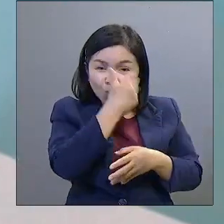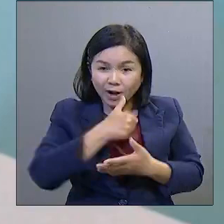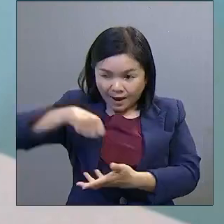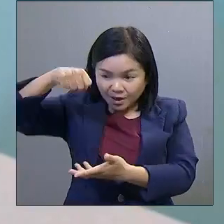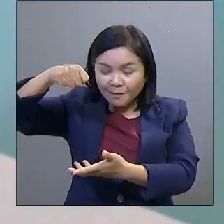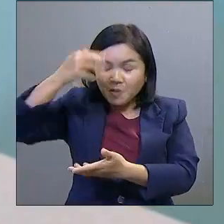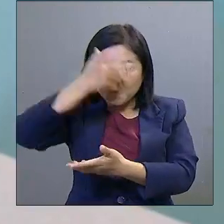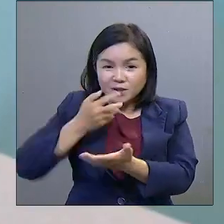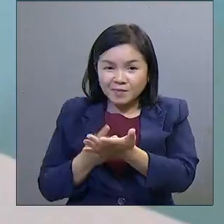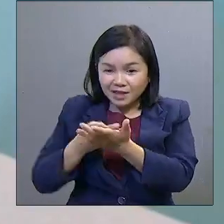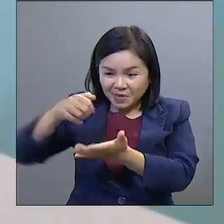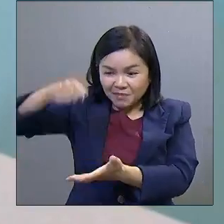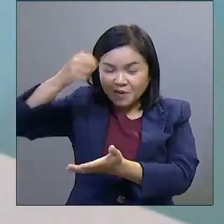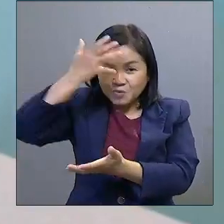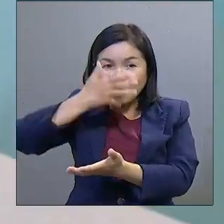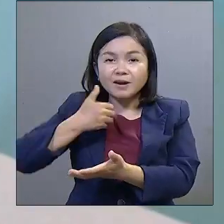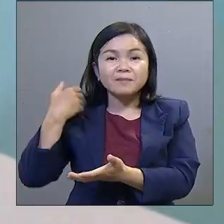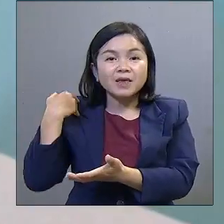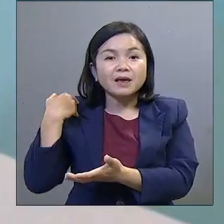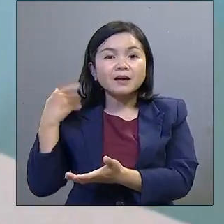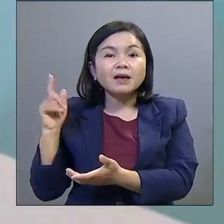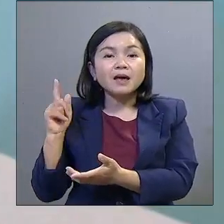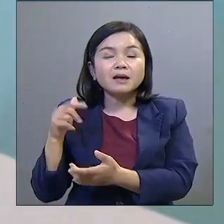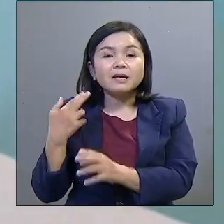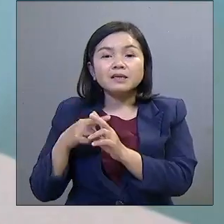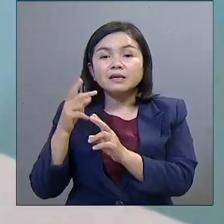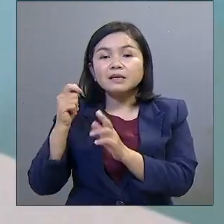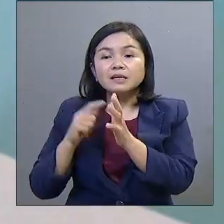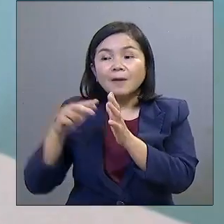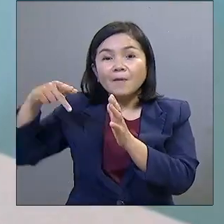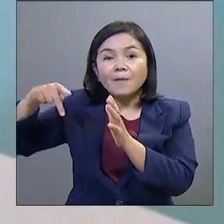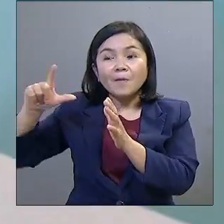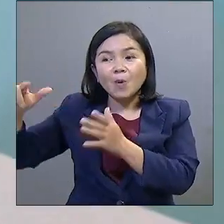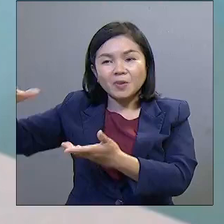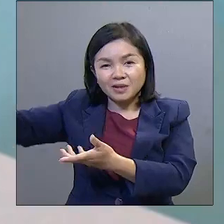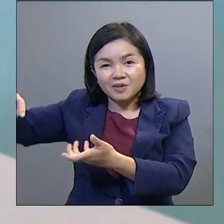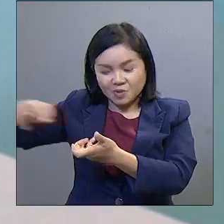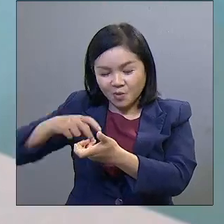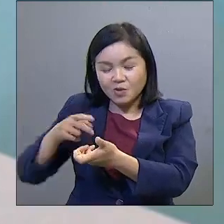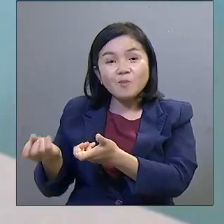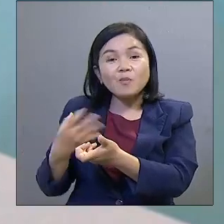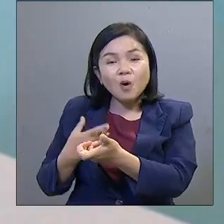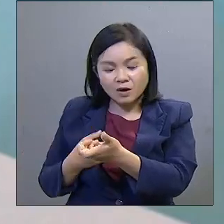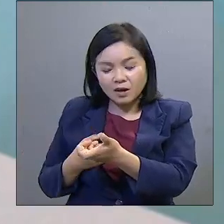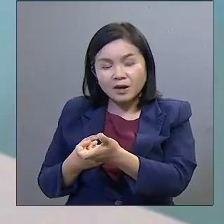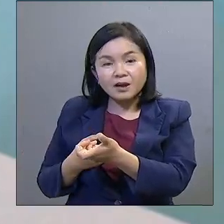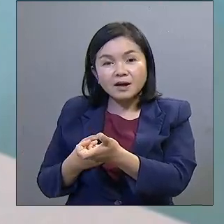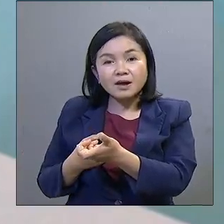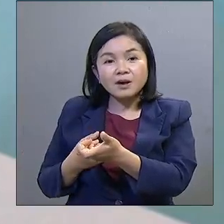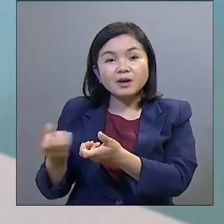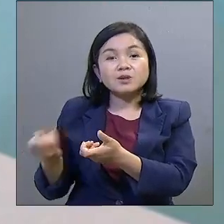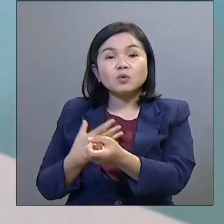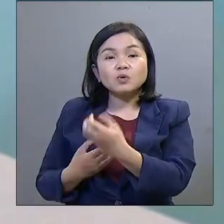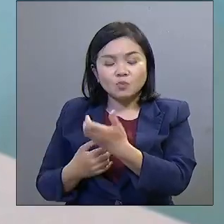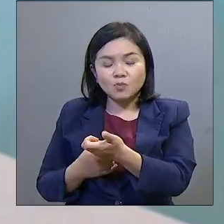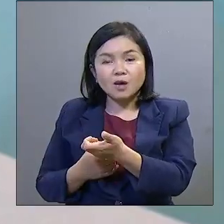ยนะคะมีคุณอัมพลบอกว่านะคะคุณอัมพลหรือคุณอัมพร คุณอัมพร ขออภัยนะคะคุณอัมพร